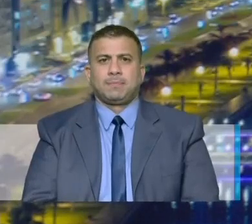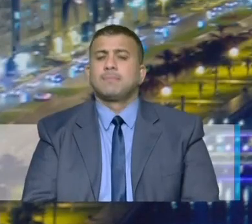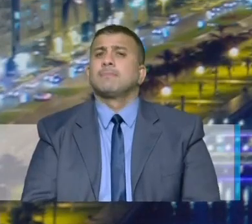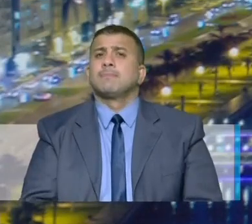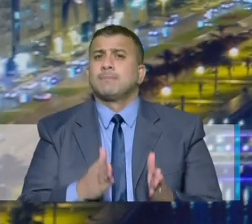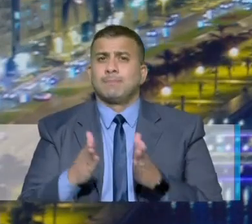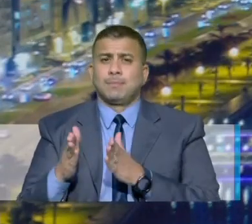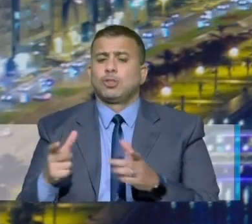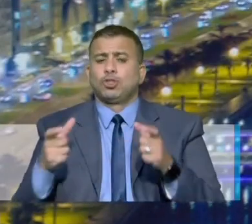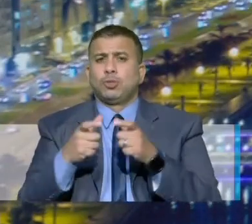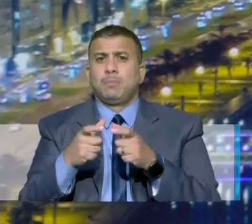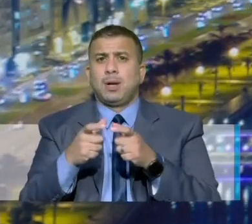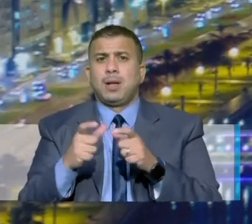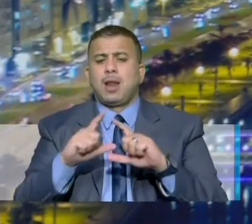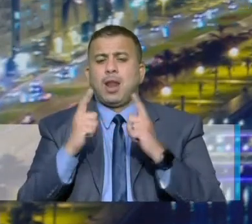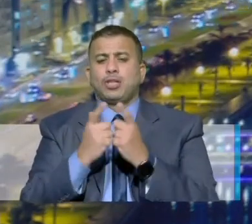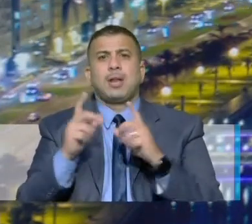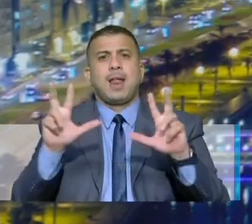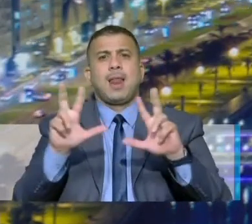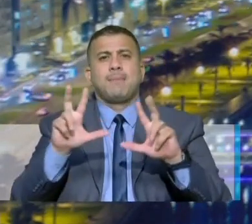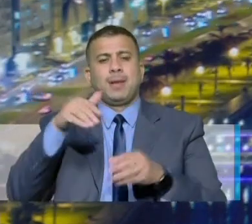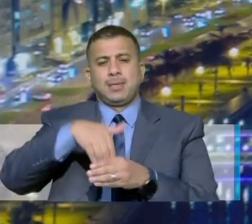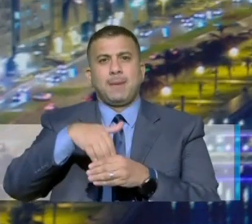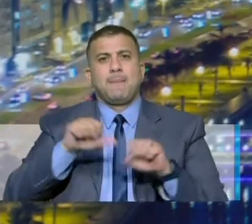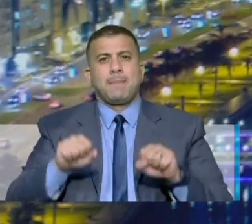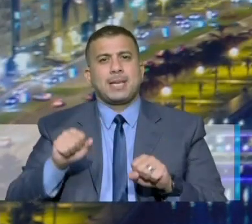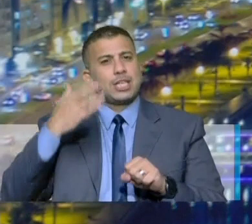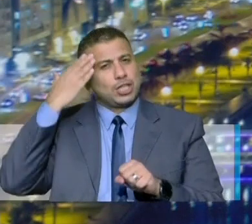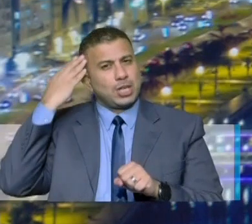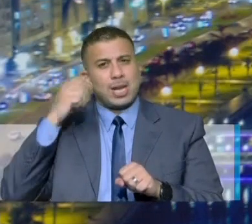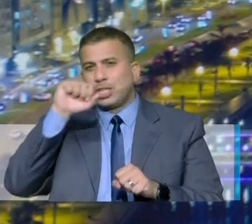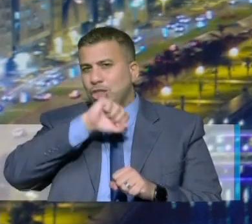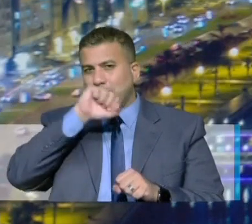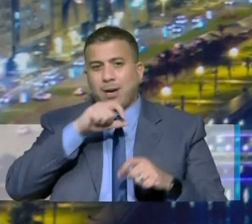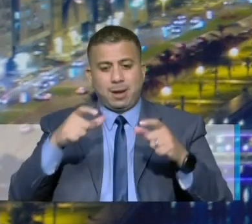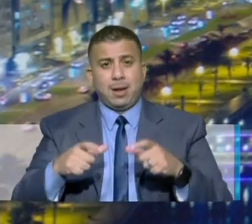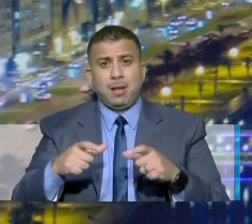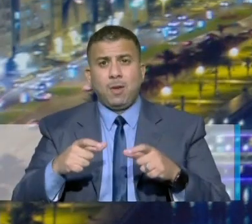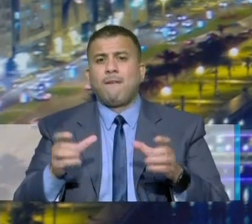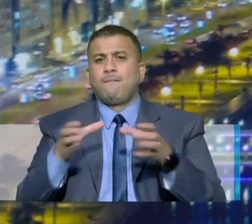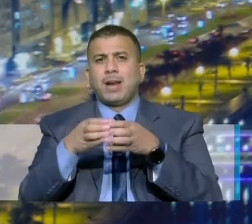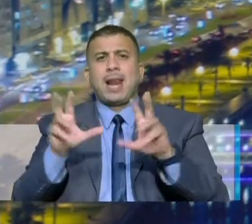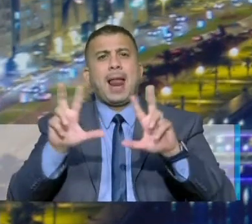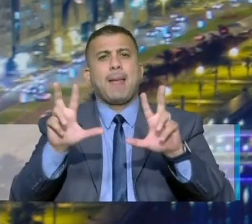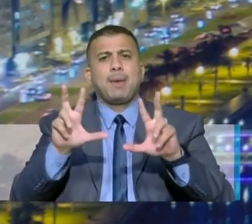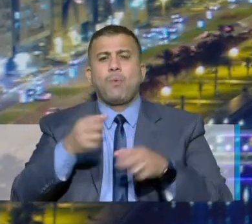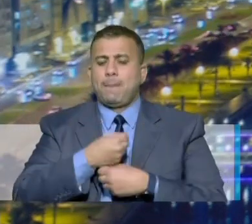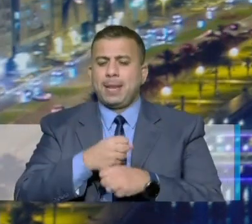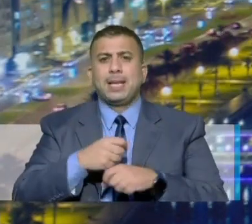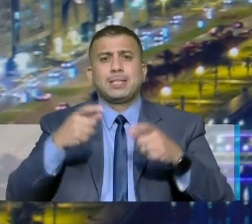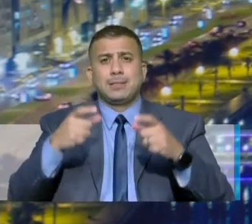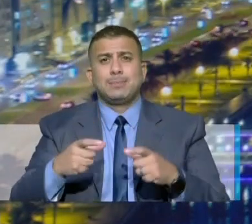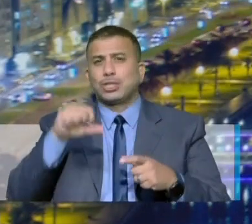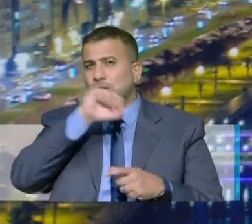الى ذلك عقد اجتماع جمع اللجنه الاعلاميه لانتخابات المجلس الاستشاري لاماره الشرقه بالفرق الاعلاميه